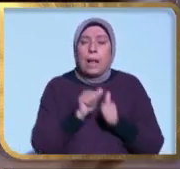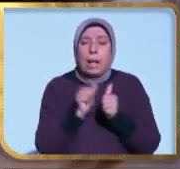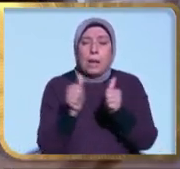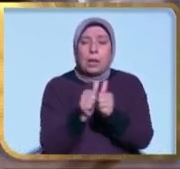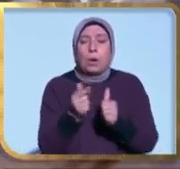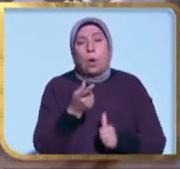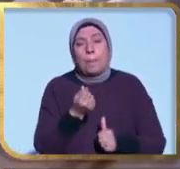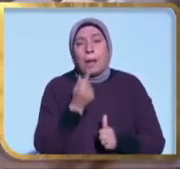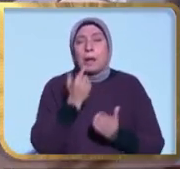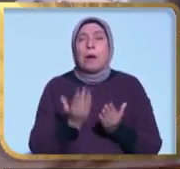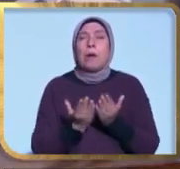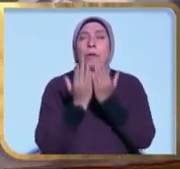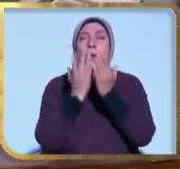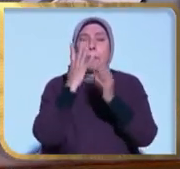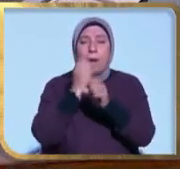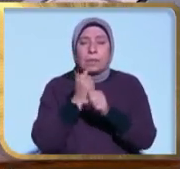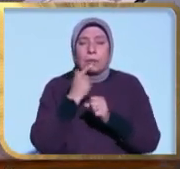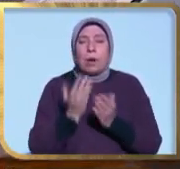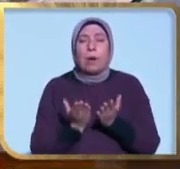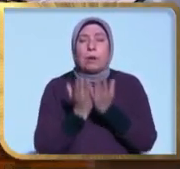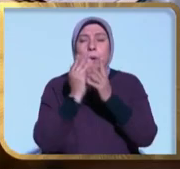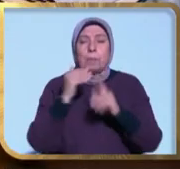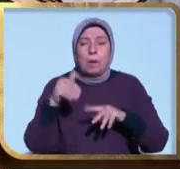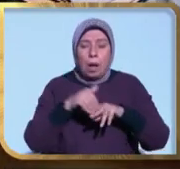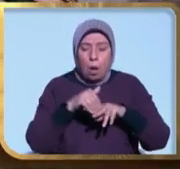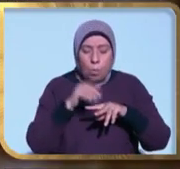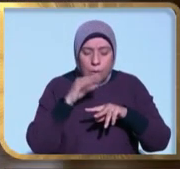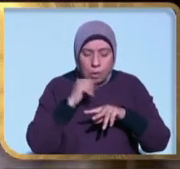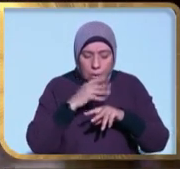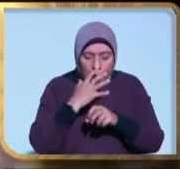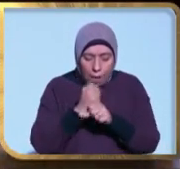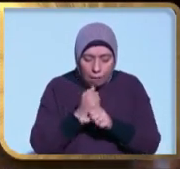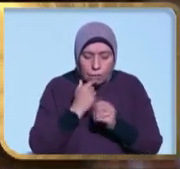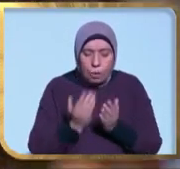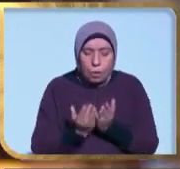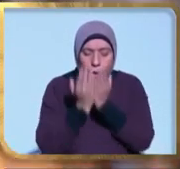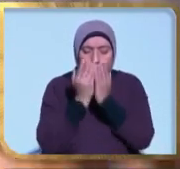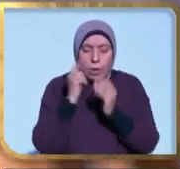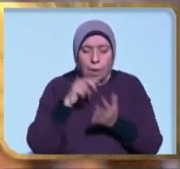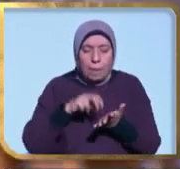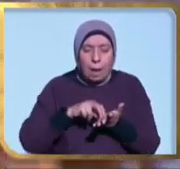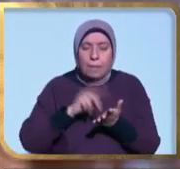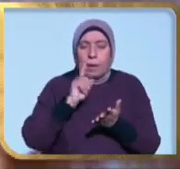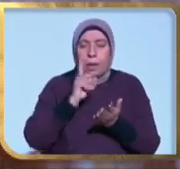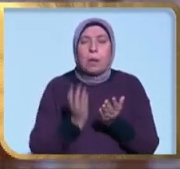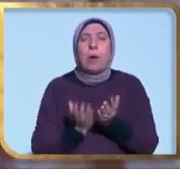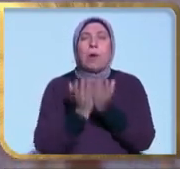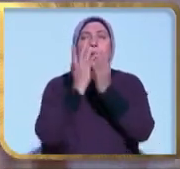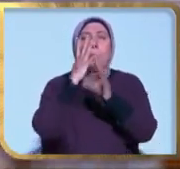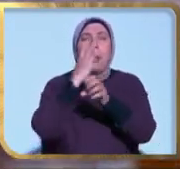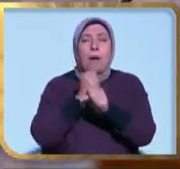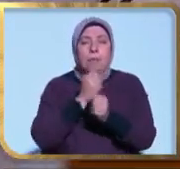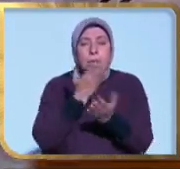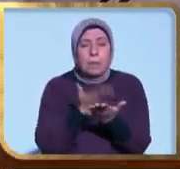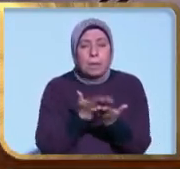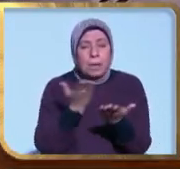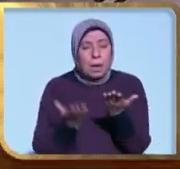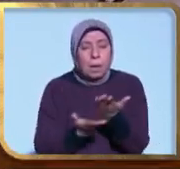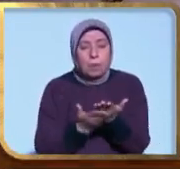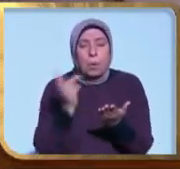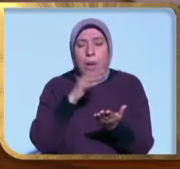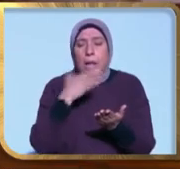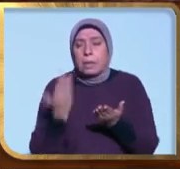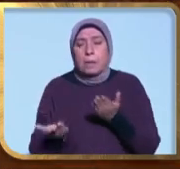ومالنا اللهم استر عوراتنا وامن روعاتنا اللهم احفظنا من بين ايدينا ومن خلفنا وعن